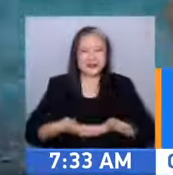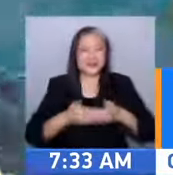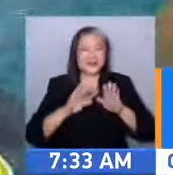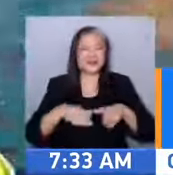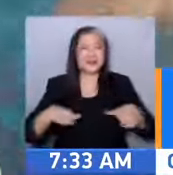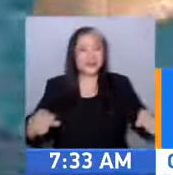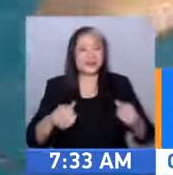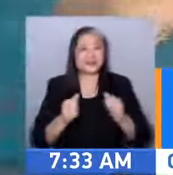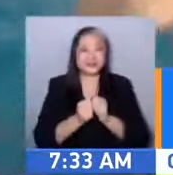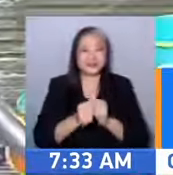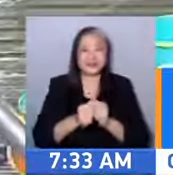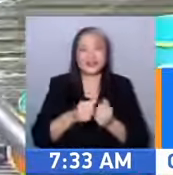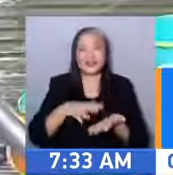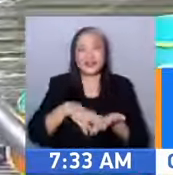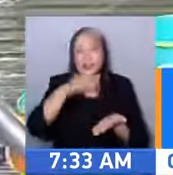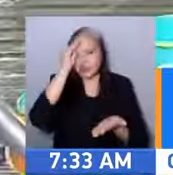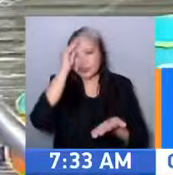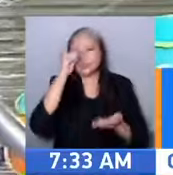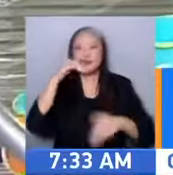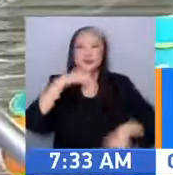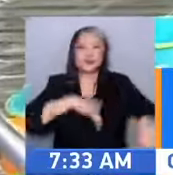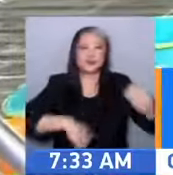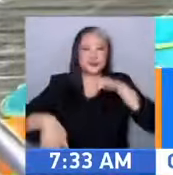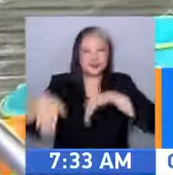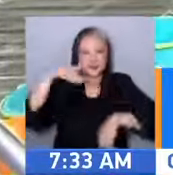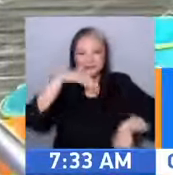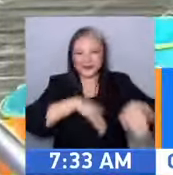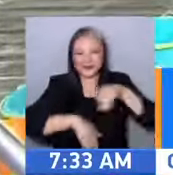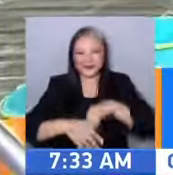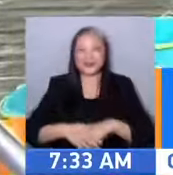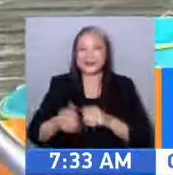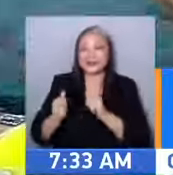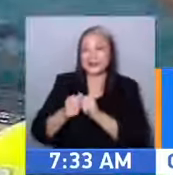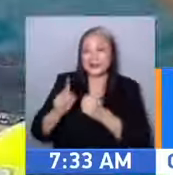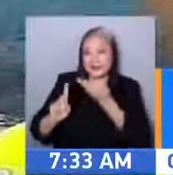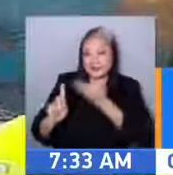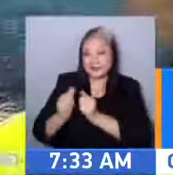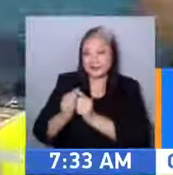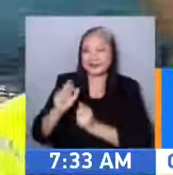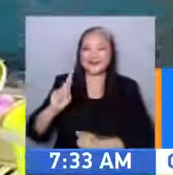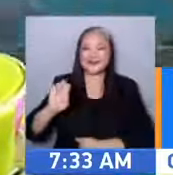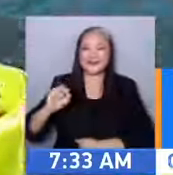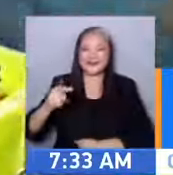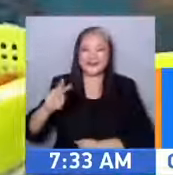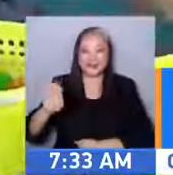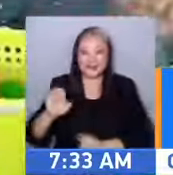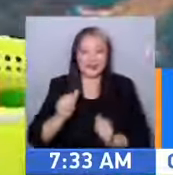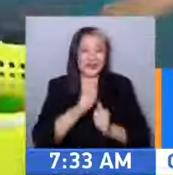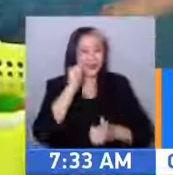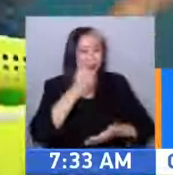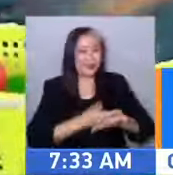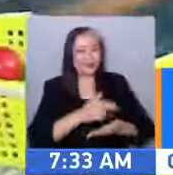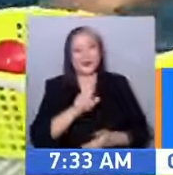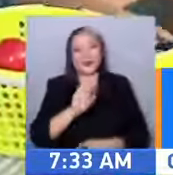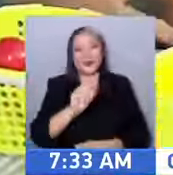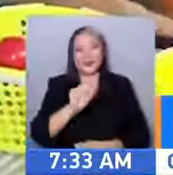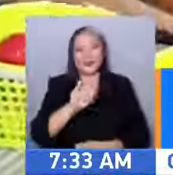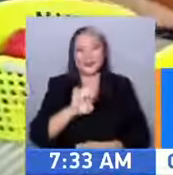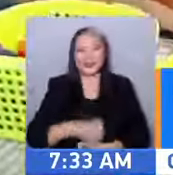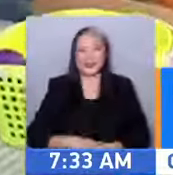lesson. Plus, kasama pa rin nga natin ngayon na nag-e-enjoy si Miss Regine and si Rosie. Hi Miss Regine! Kamusta naman kayo dyan?